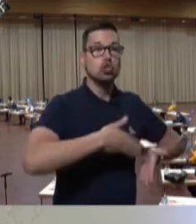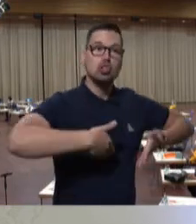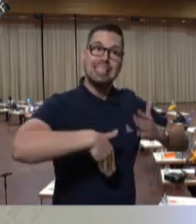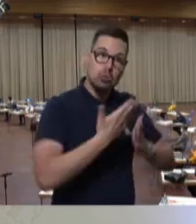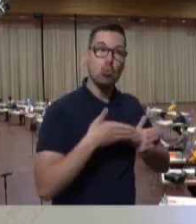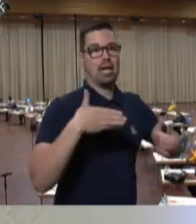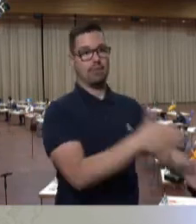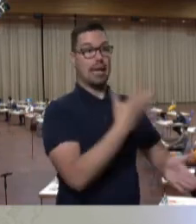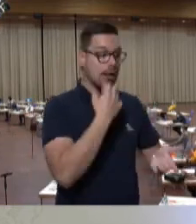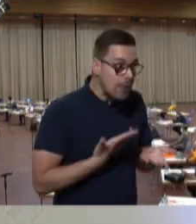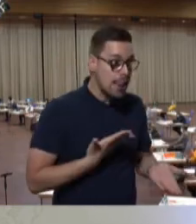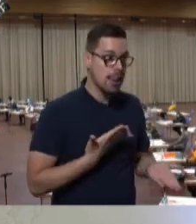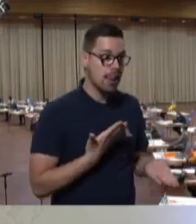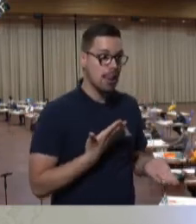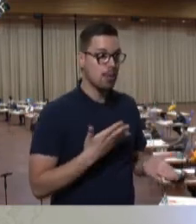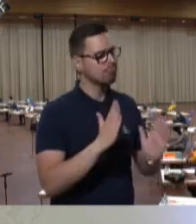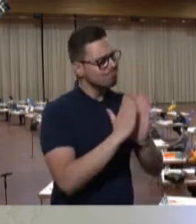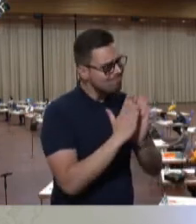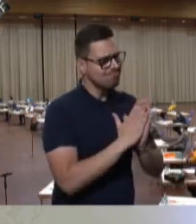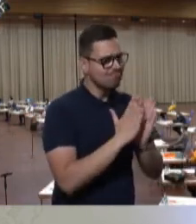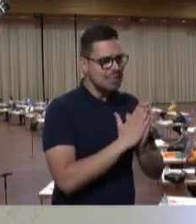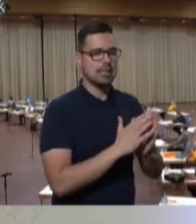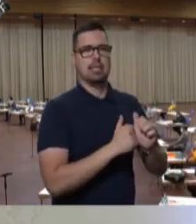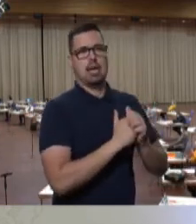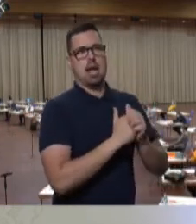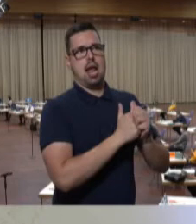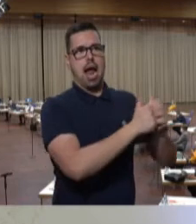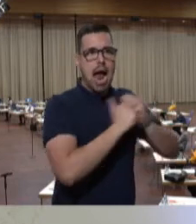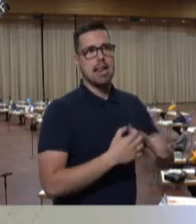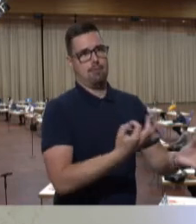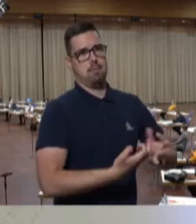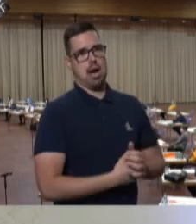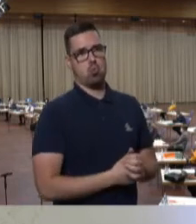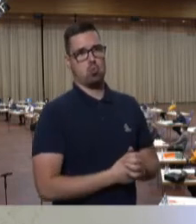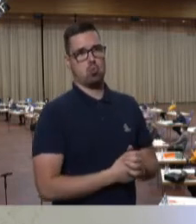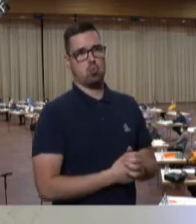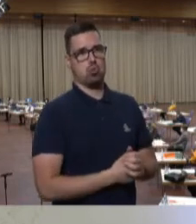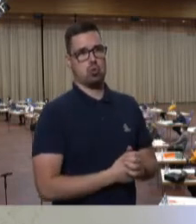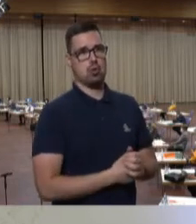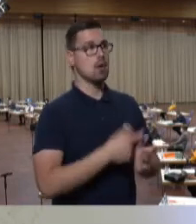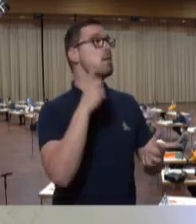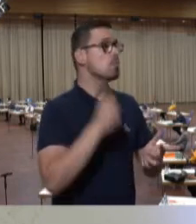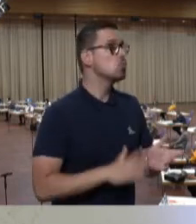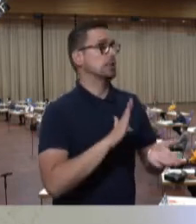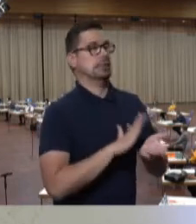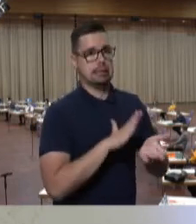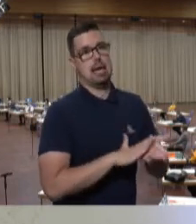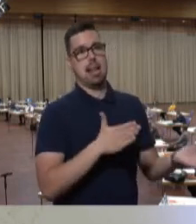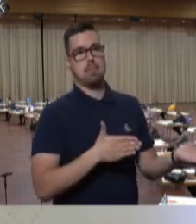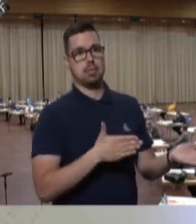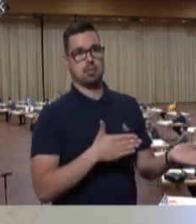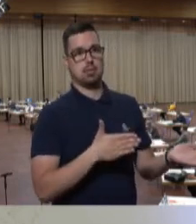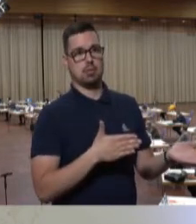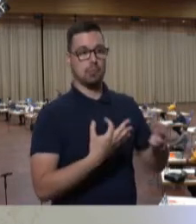Wege mitzugehen. Er bat aber eindrücklich darum zu helfen, dass dieser Wandel auch wirklich funktionieren würde. Auch für